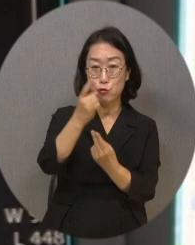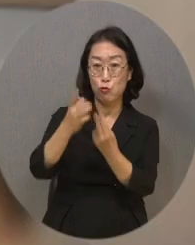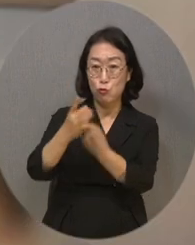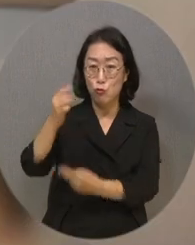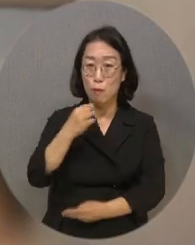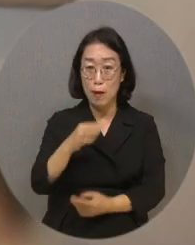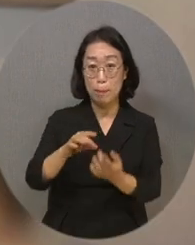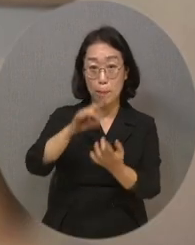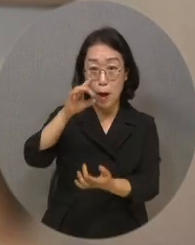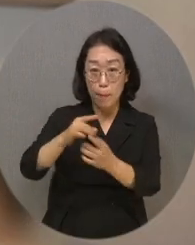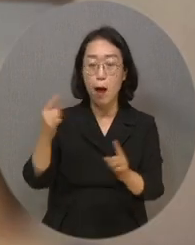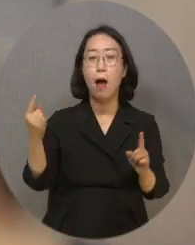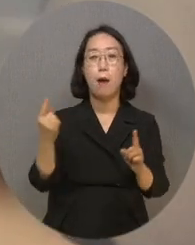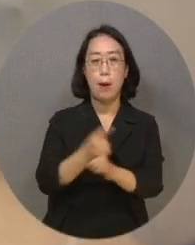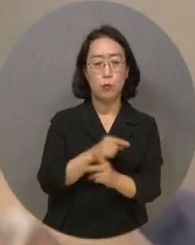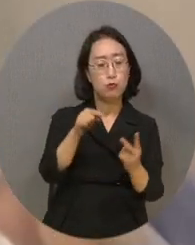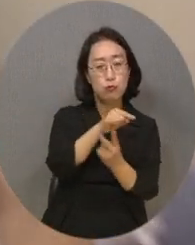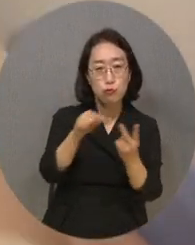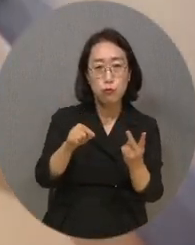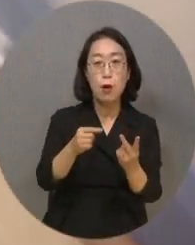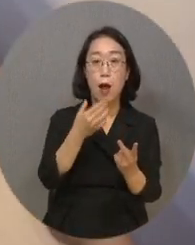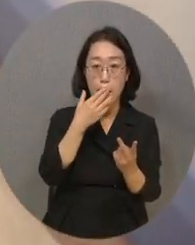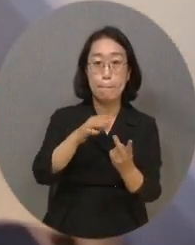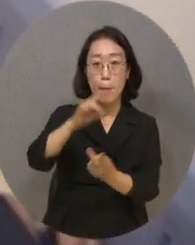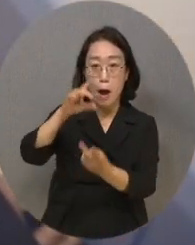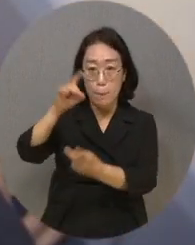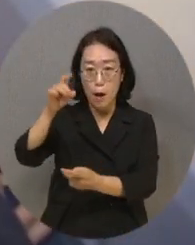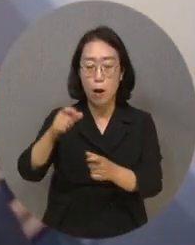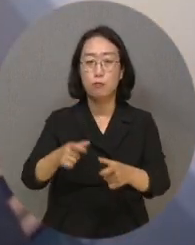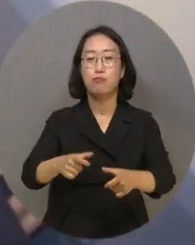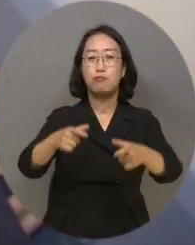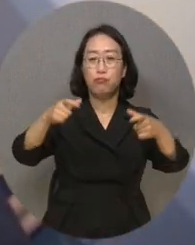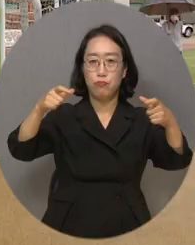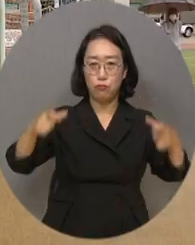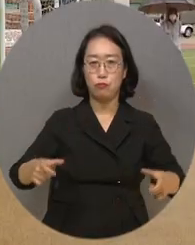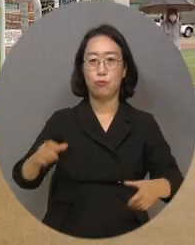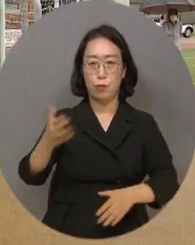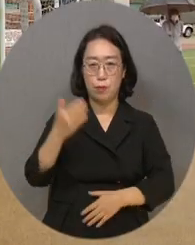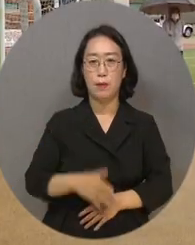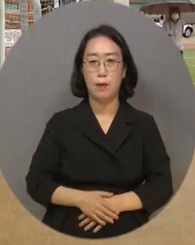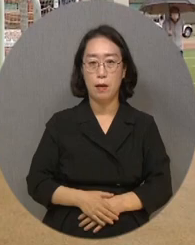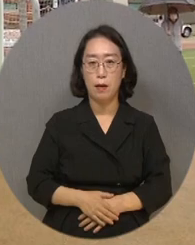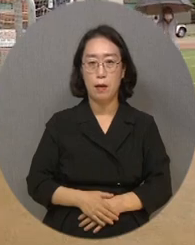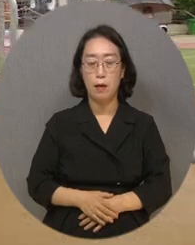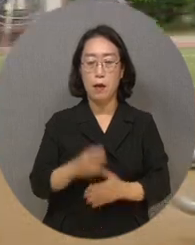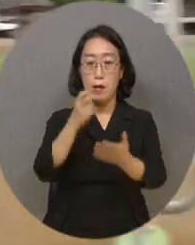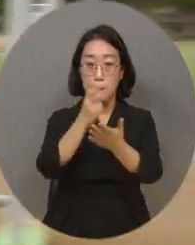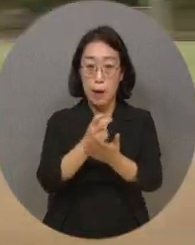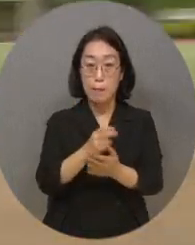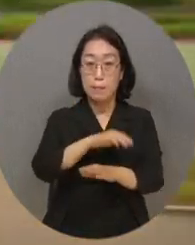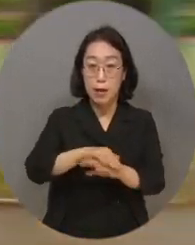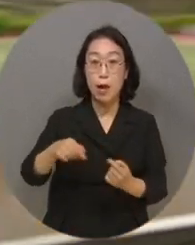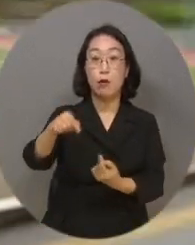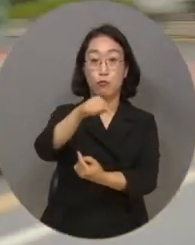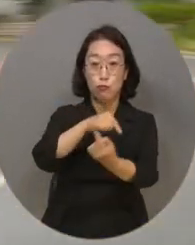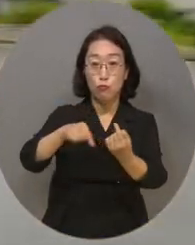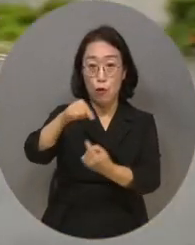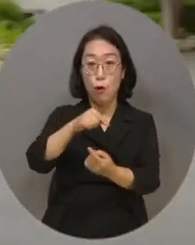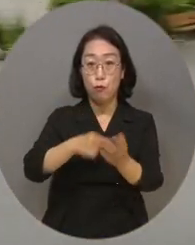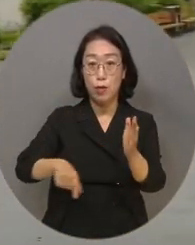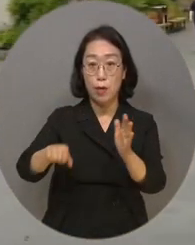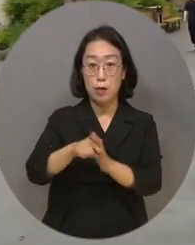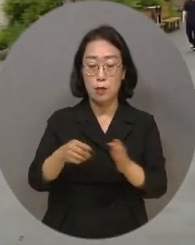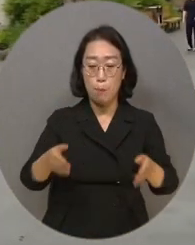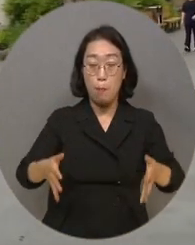수행하는 기관에서 둘 중 하나를 수행하는 기관으로 확대했습니다. 한편 제도를 효율적으로 운영하기 위해